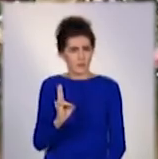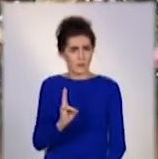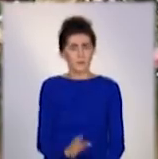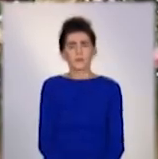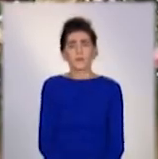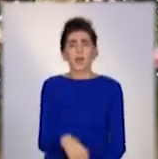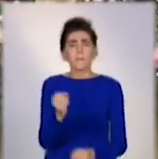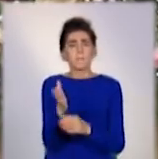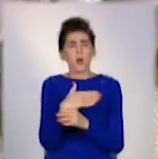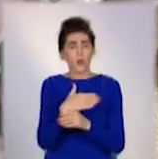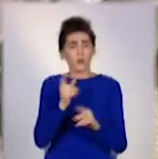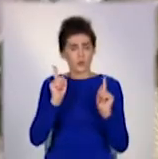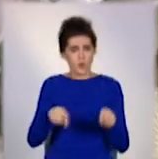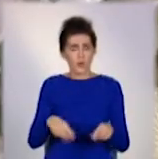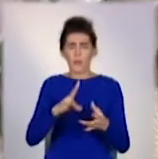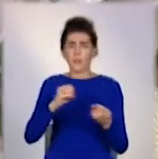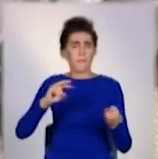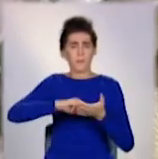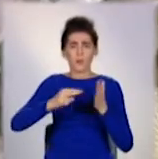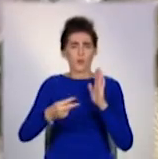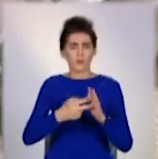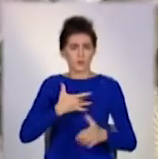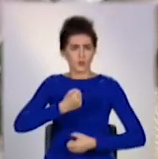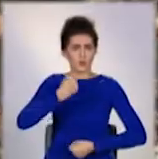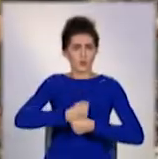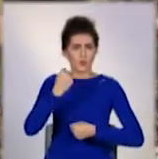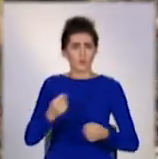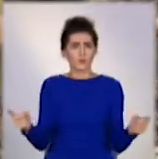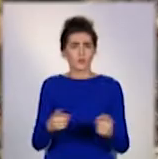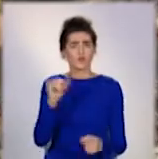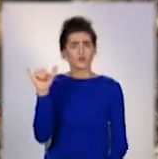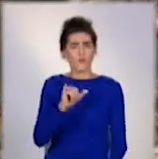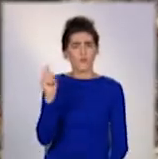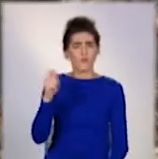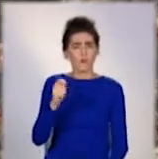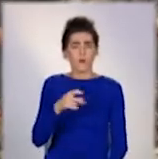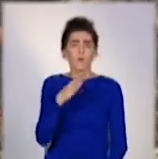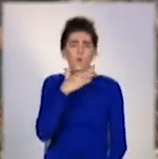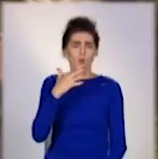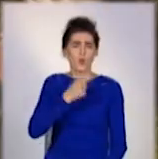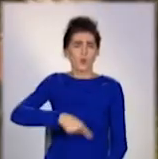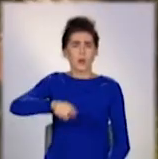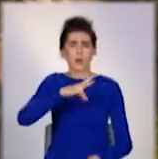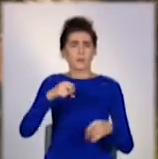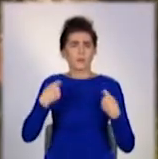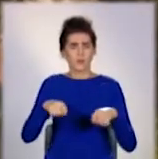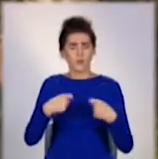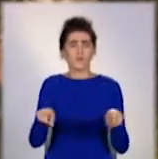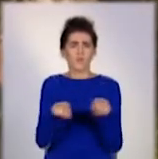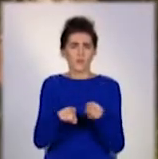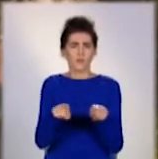Маріуполь. Попри те, що в місті не планували посилювати обмеження в суботу та неділю, деякі непродовольчі крамниці все